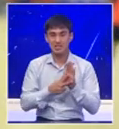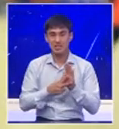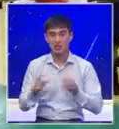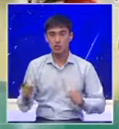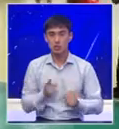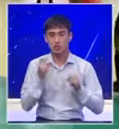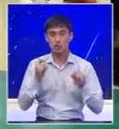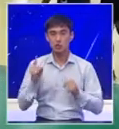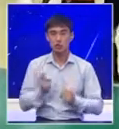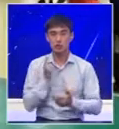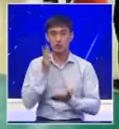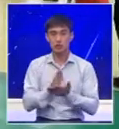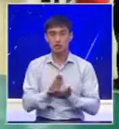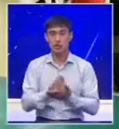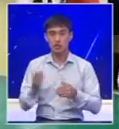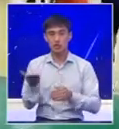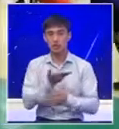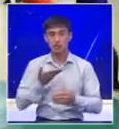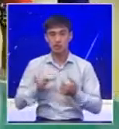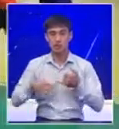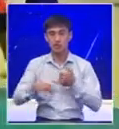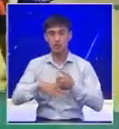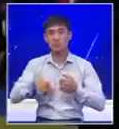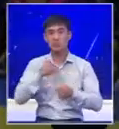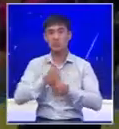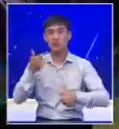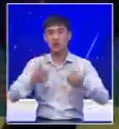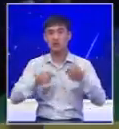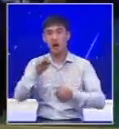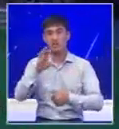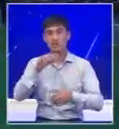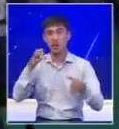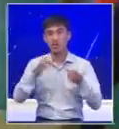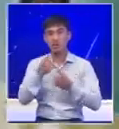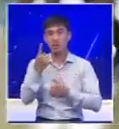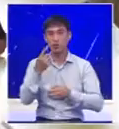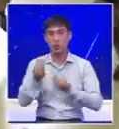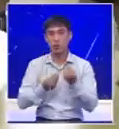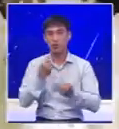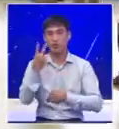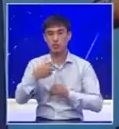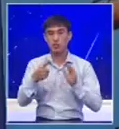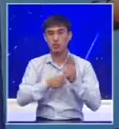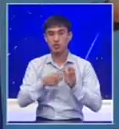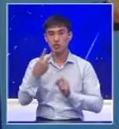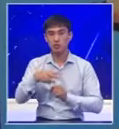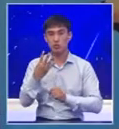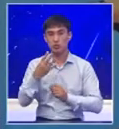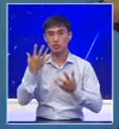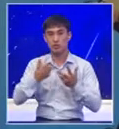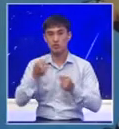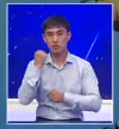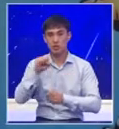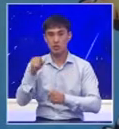шебері бар. Біздің жерлестеріміз өзінің негізгі қарсыласы Астана командасымен бірінші ойынды 27-24 есебімен